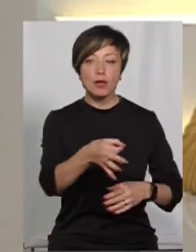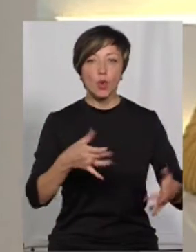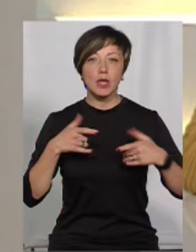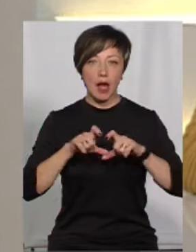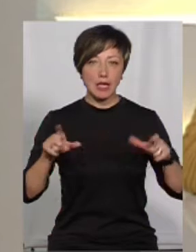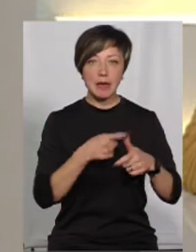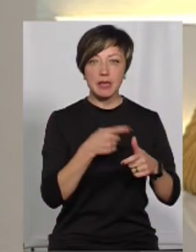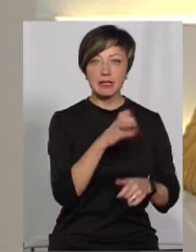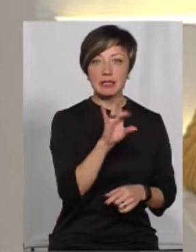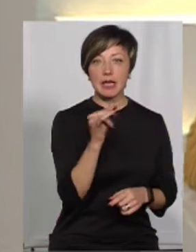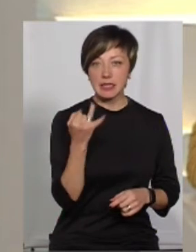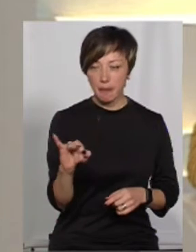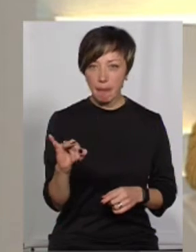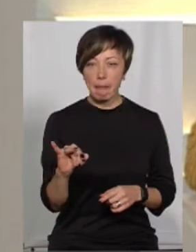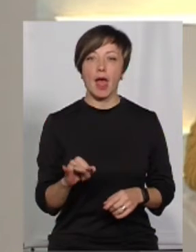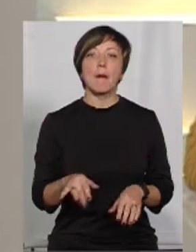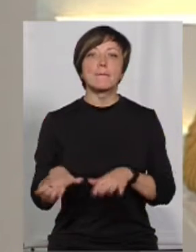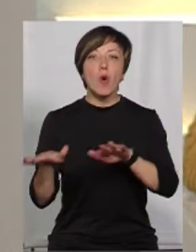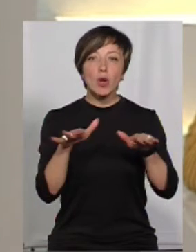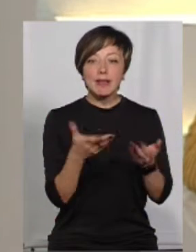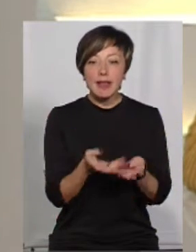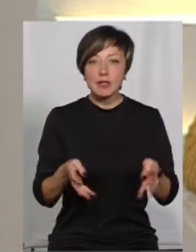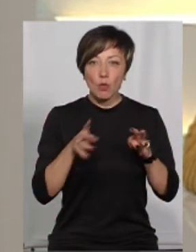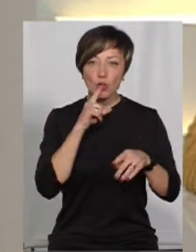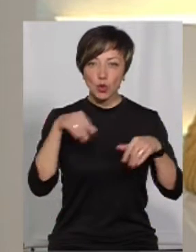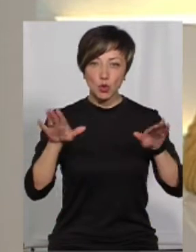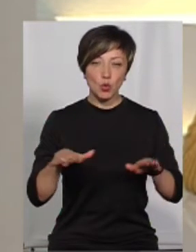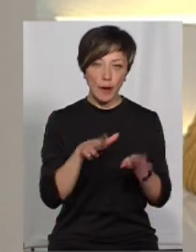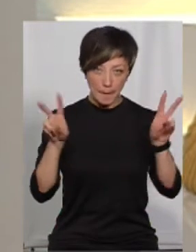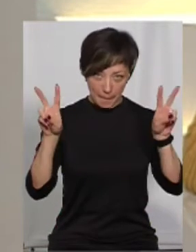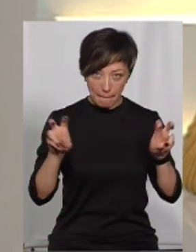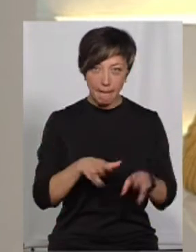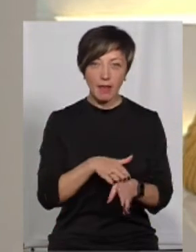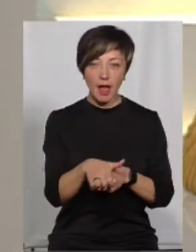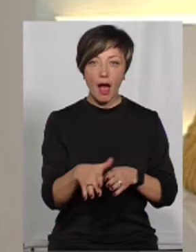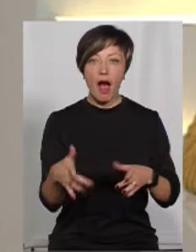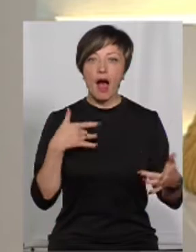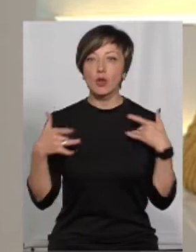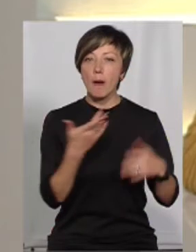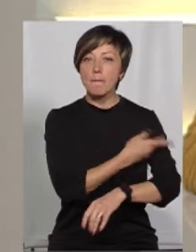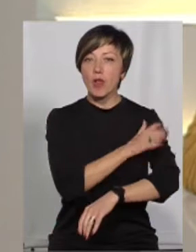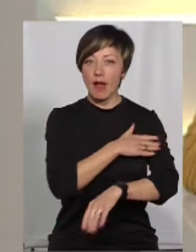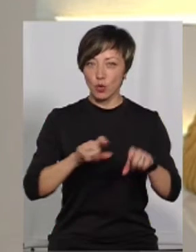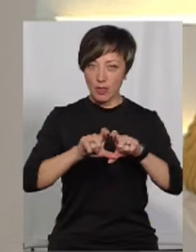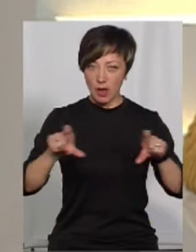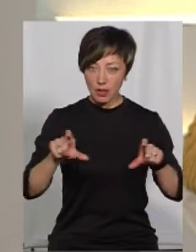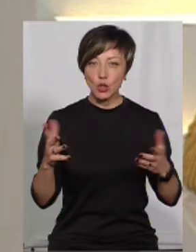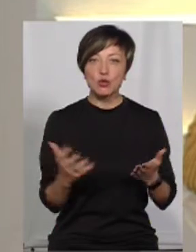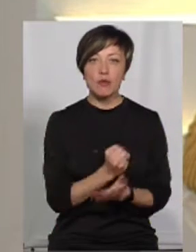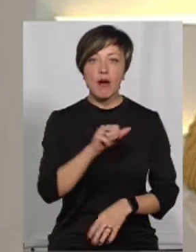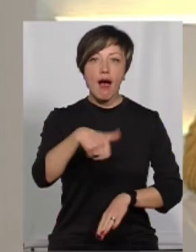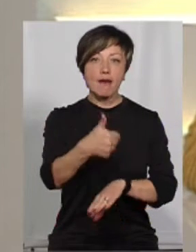імені Старицького. «Політ над гніздом Зозулі» у виконанні акторів Полтавського театру імені Гоголя